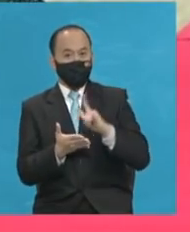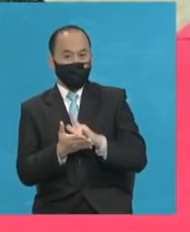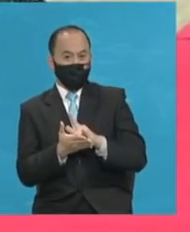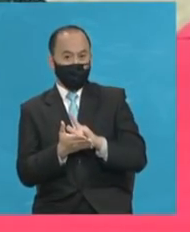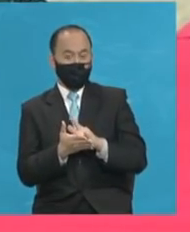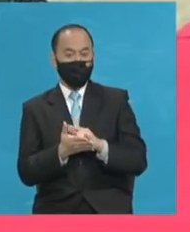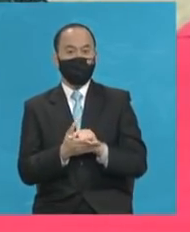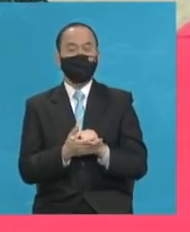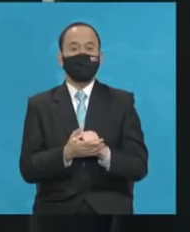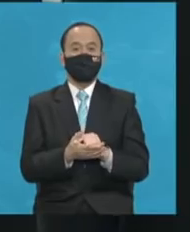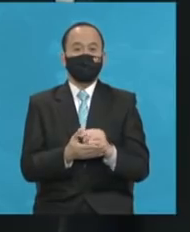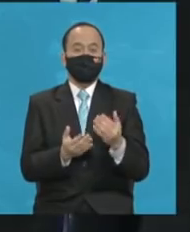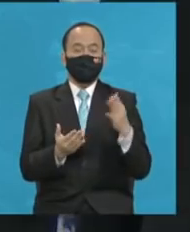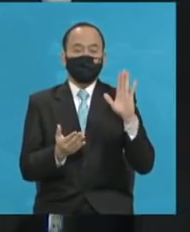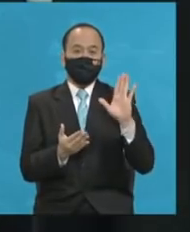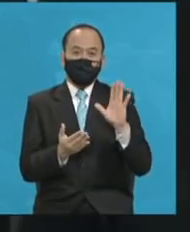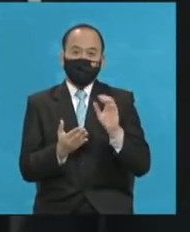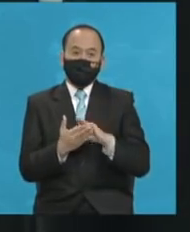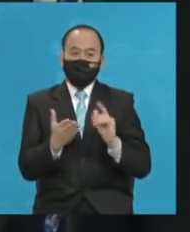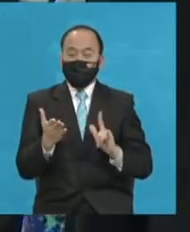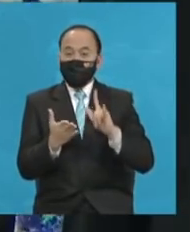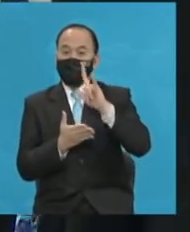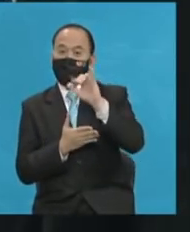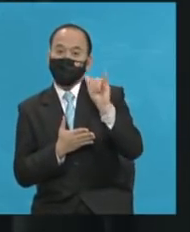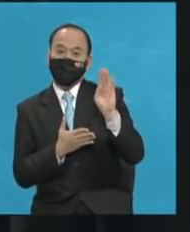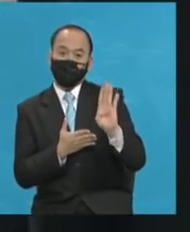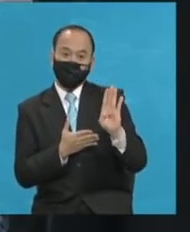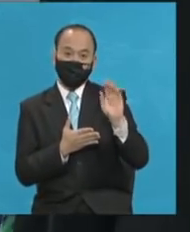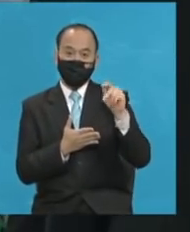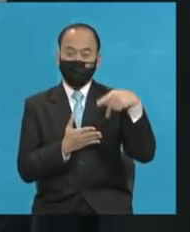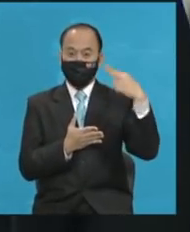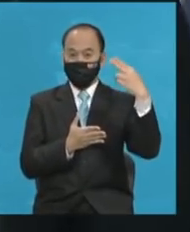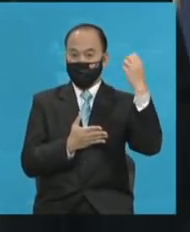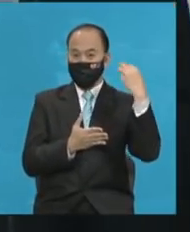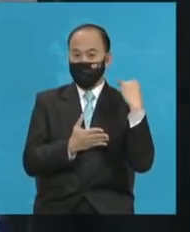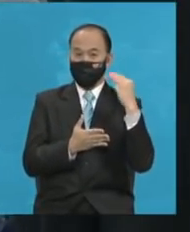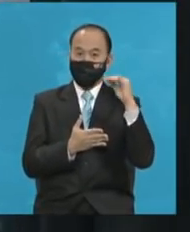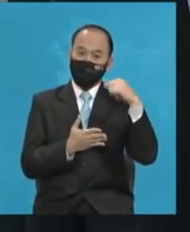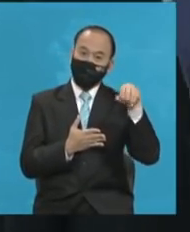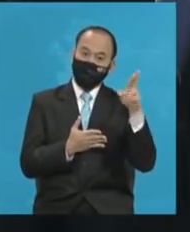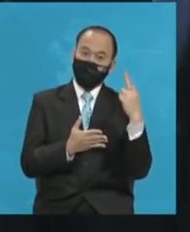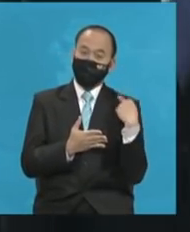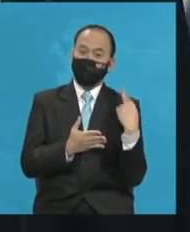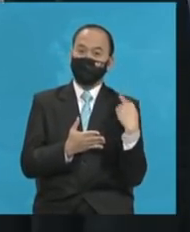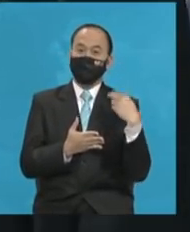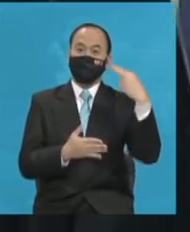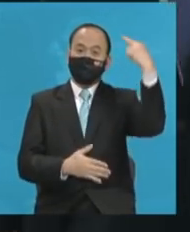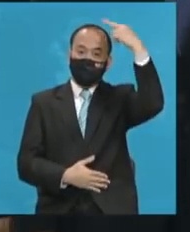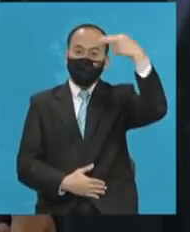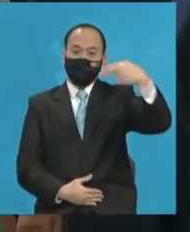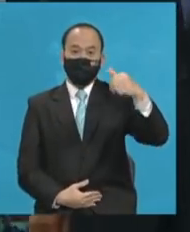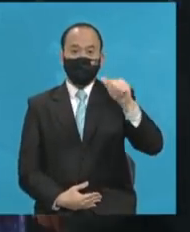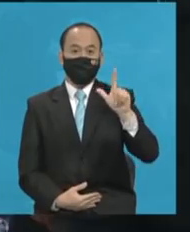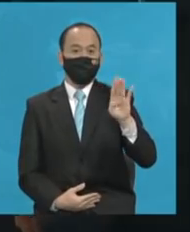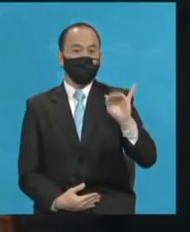antarbangsa Brunai bagi mengucapkan selamat layar yang berhormat Pindad Oakley Raja meja Jenderal besar ah Datuk Paduka Sri Haji